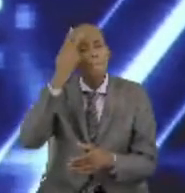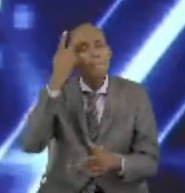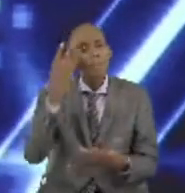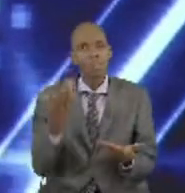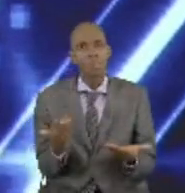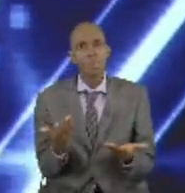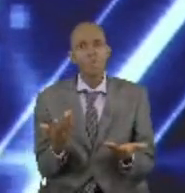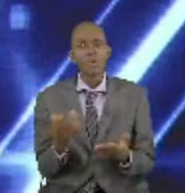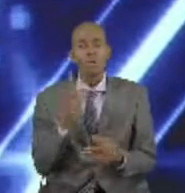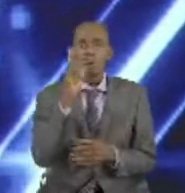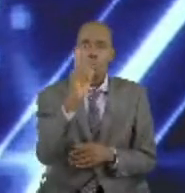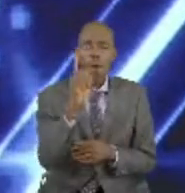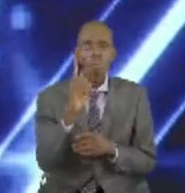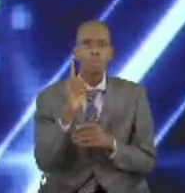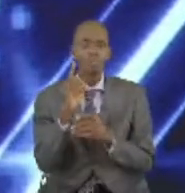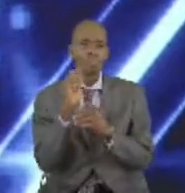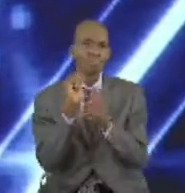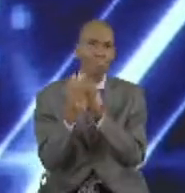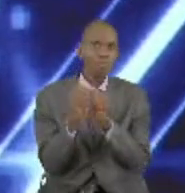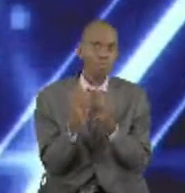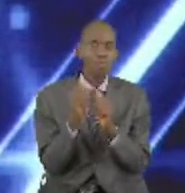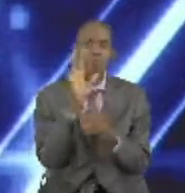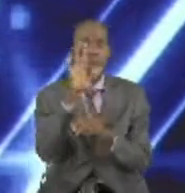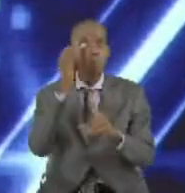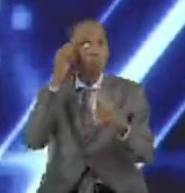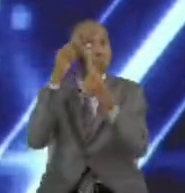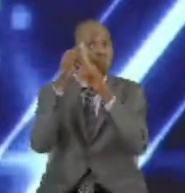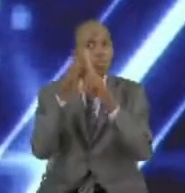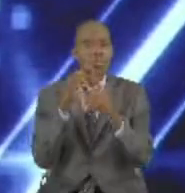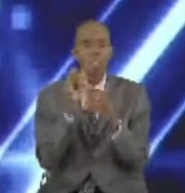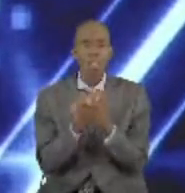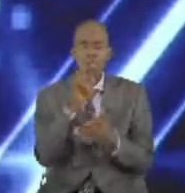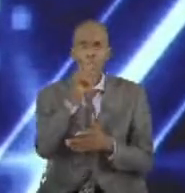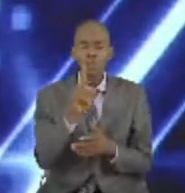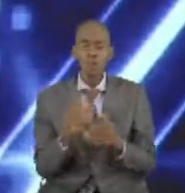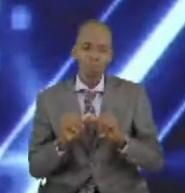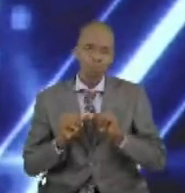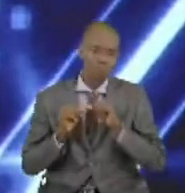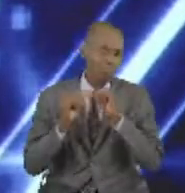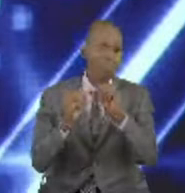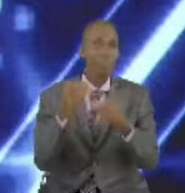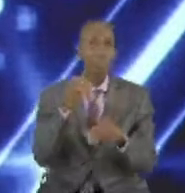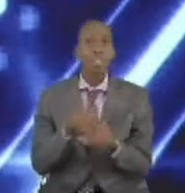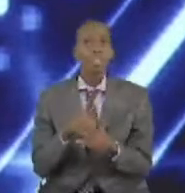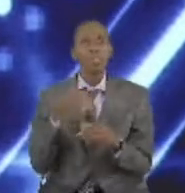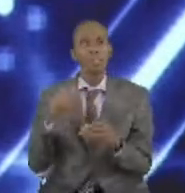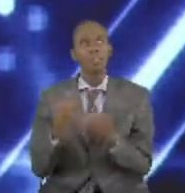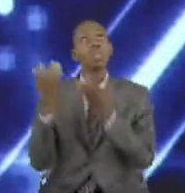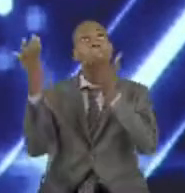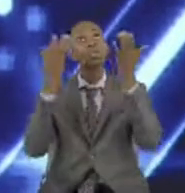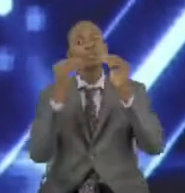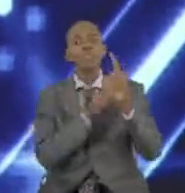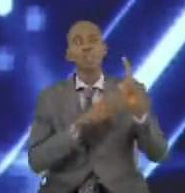une seule poursuite une seule chose dans laquelle vous persévérez c'est le service du seigneur